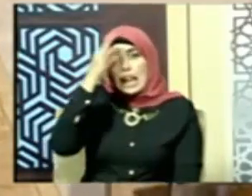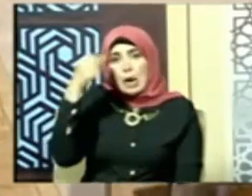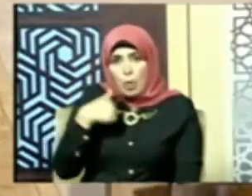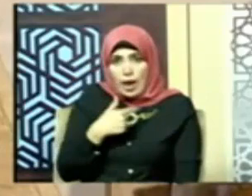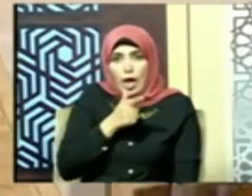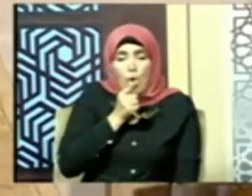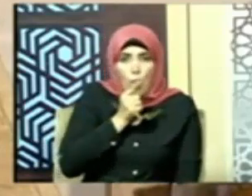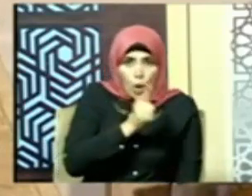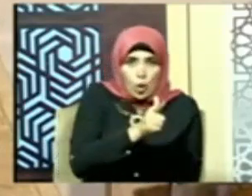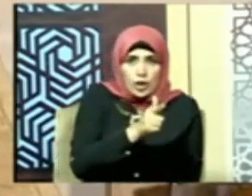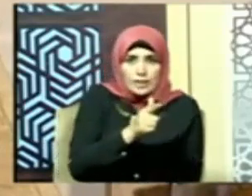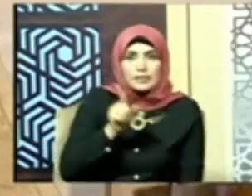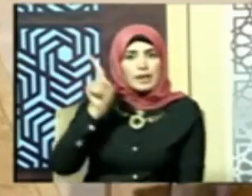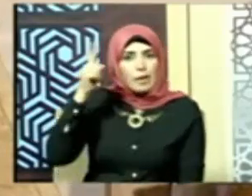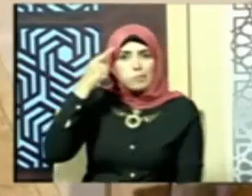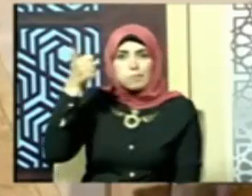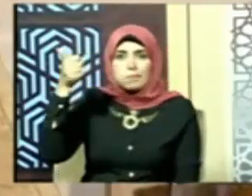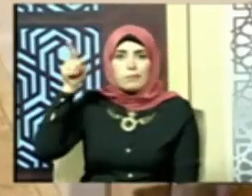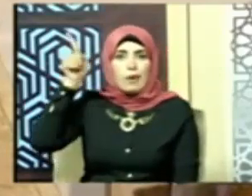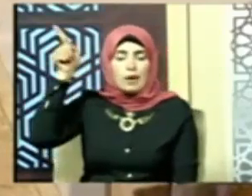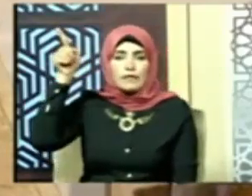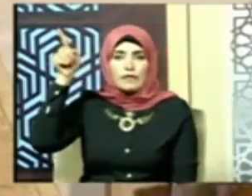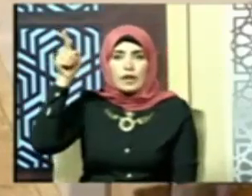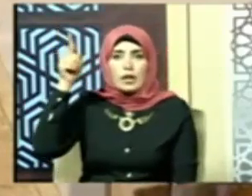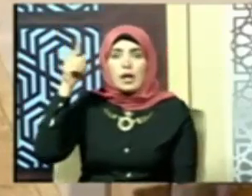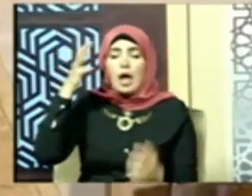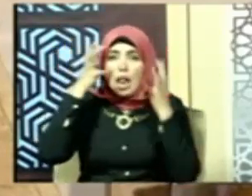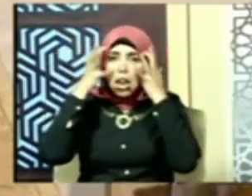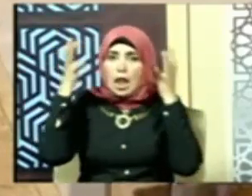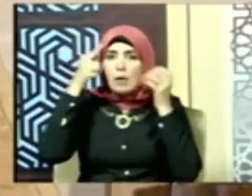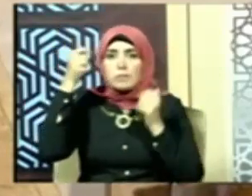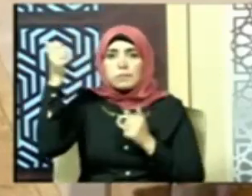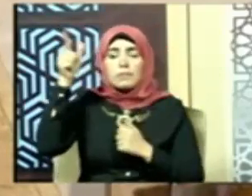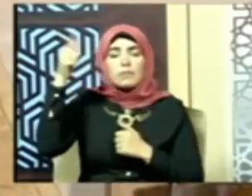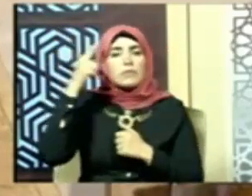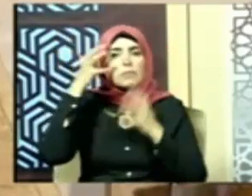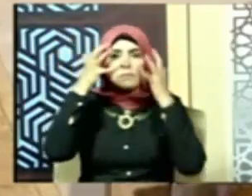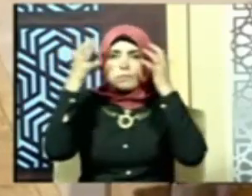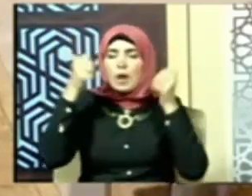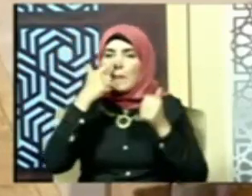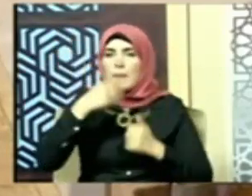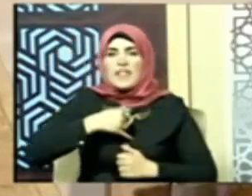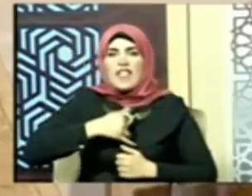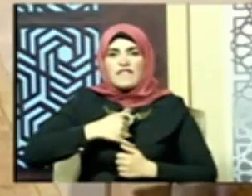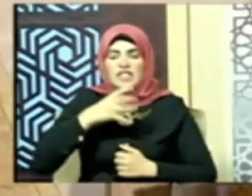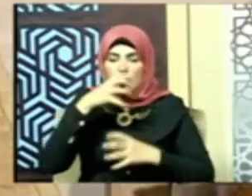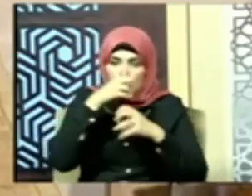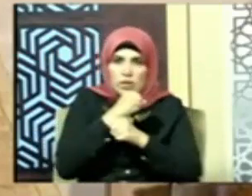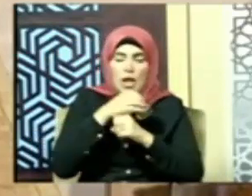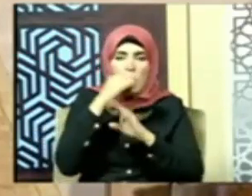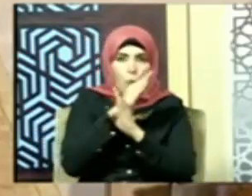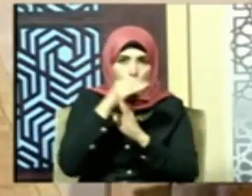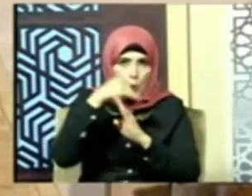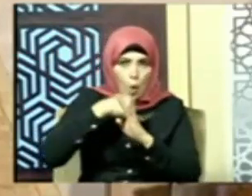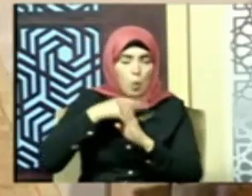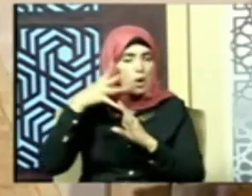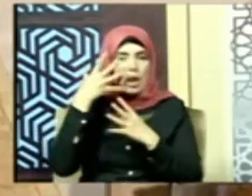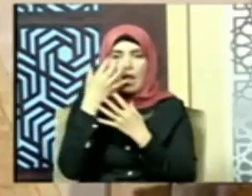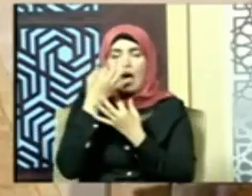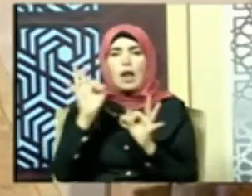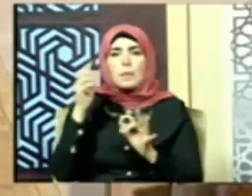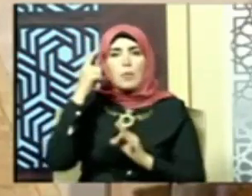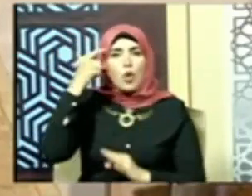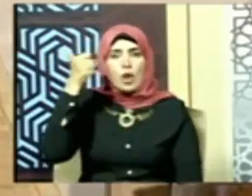قلته فقد علمته، تعلم ما في نفسي ولا أعلم ما في